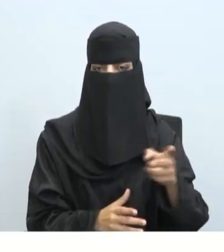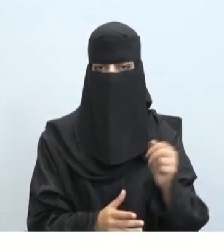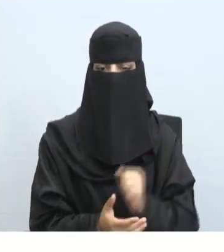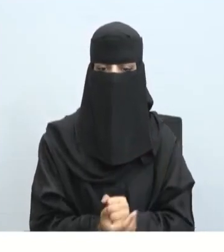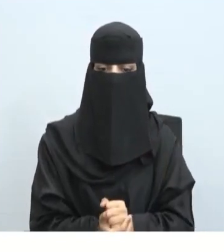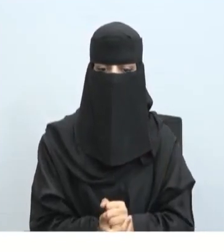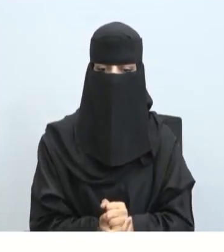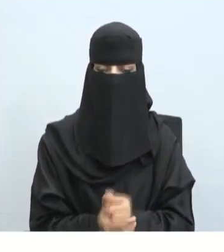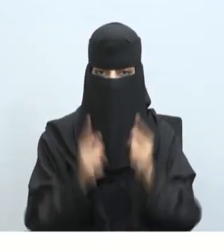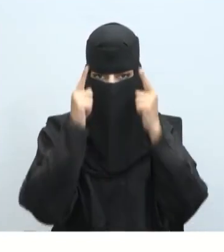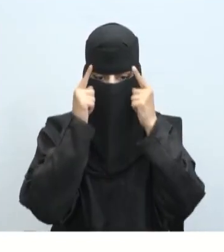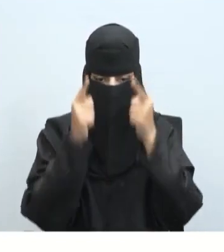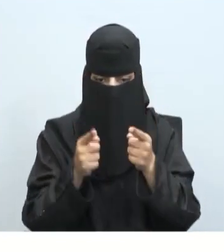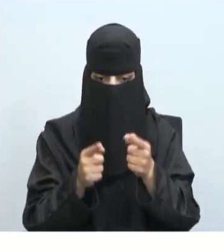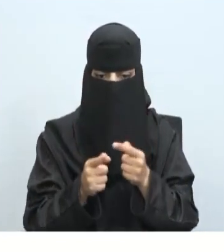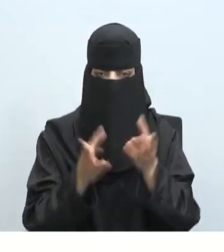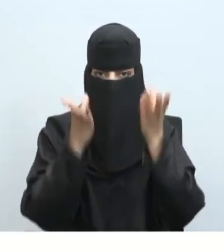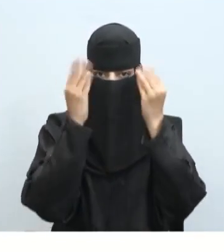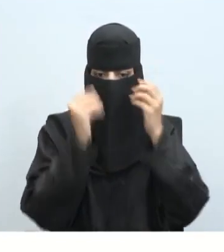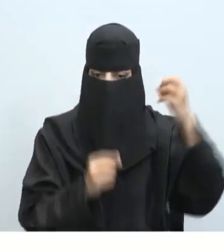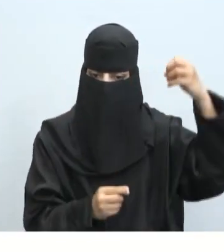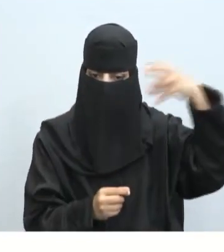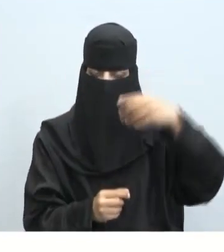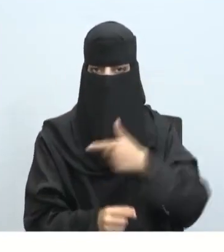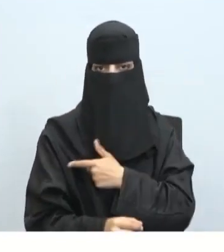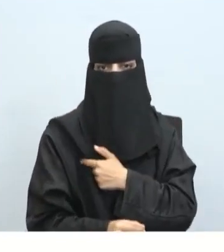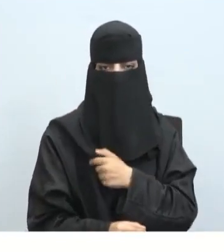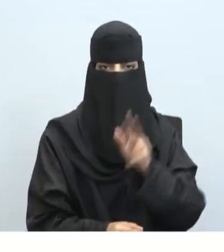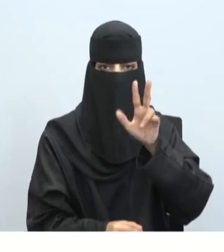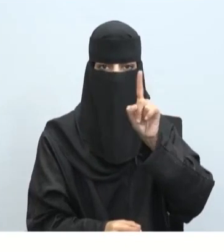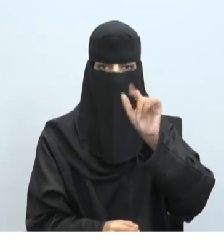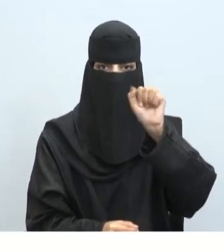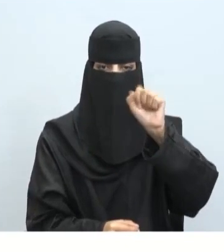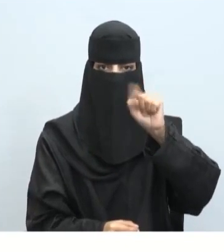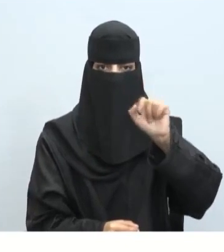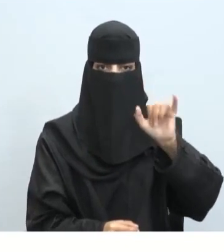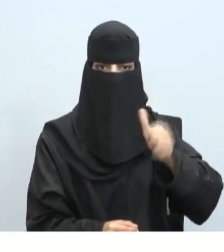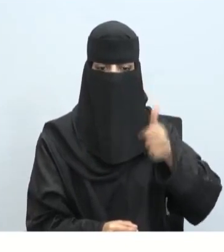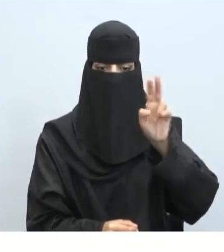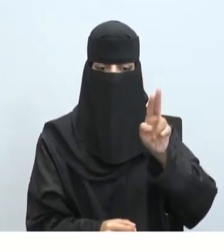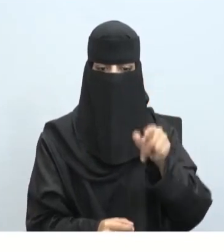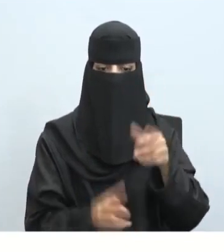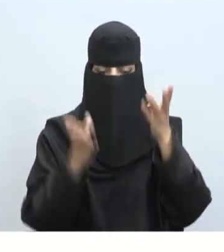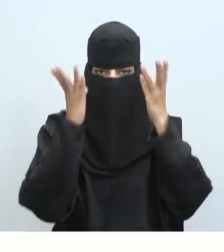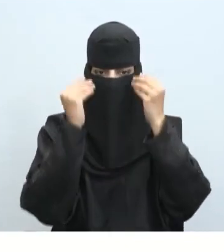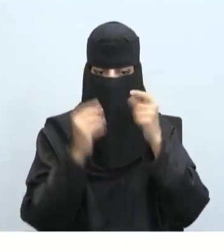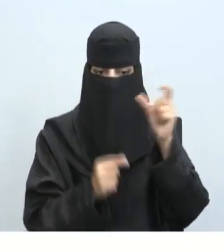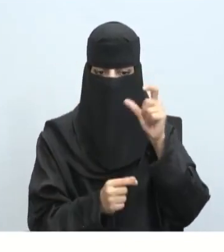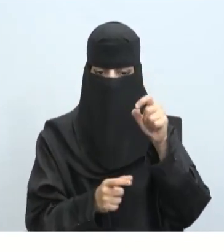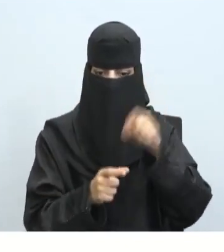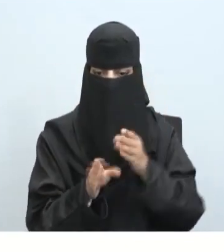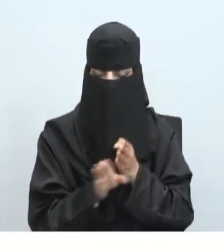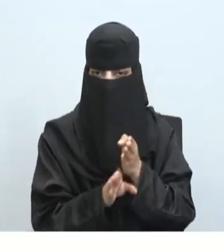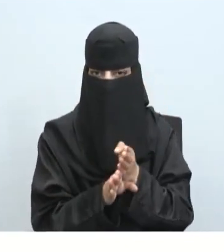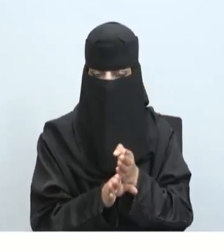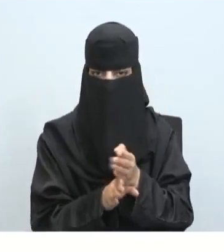وغيرها وقد عرف علم الضوء باسم علم البصريات ومن العلماء المسلمين في هذا